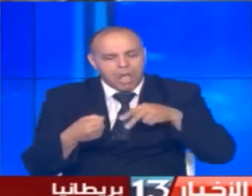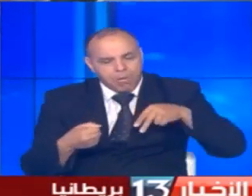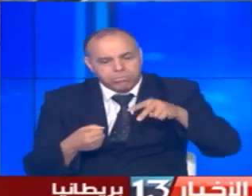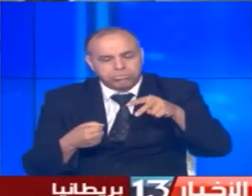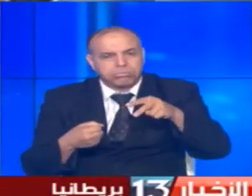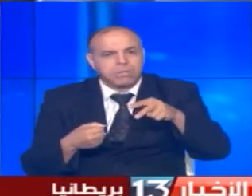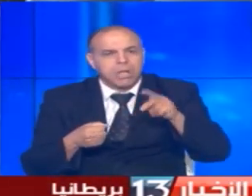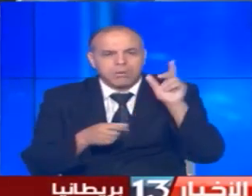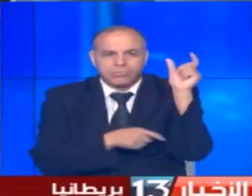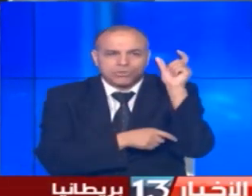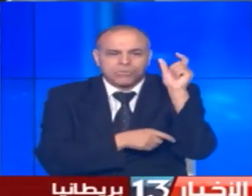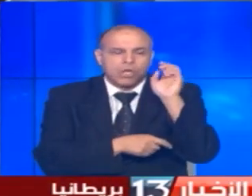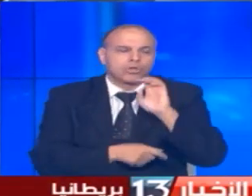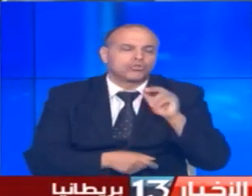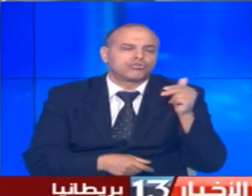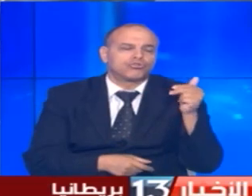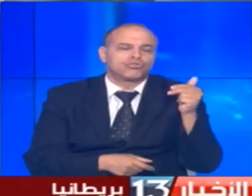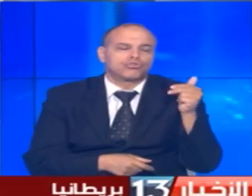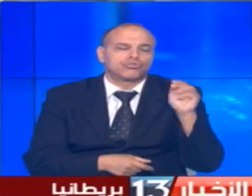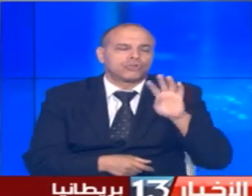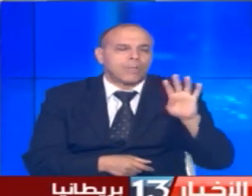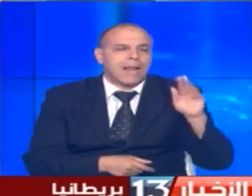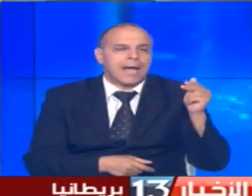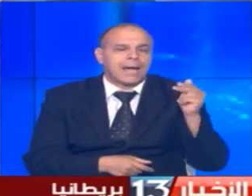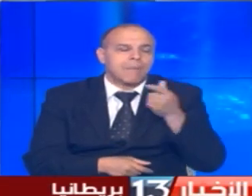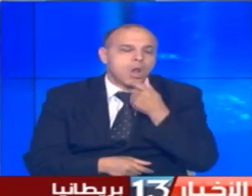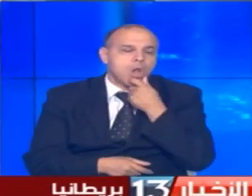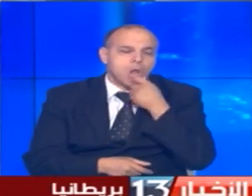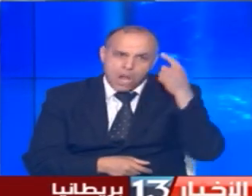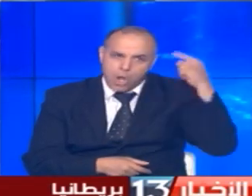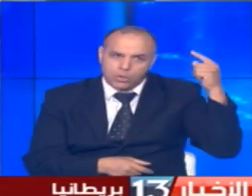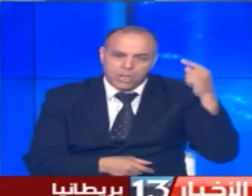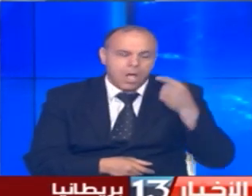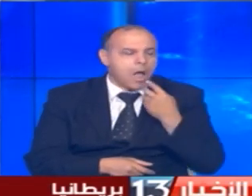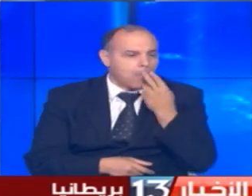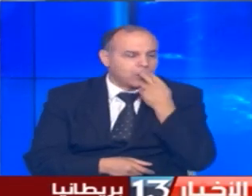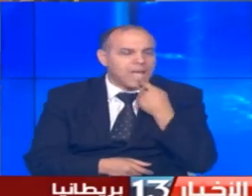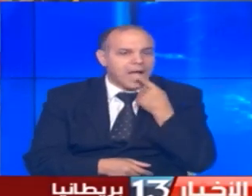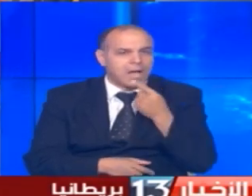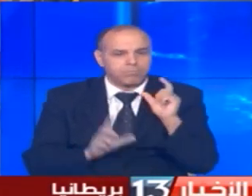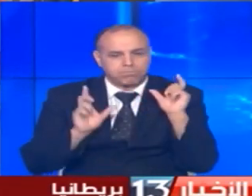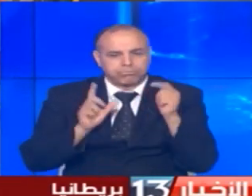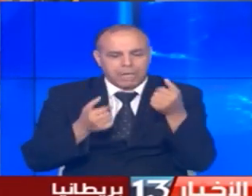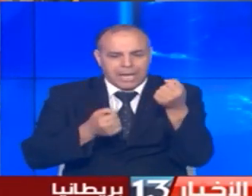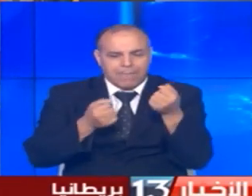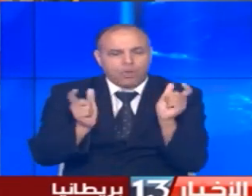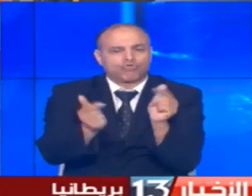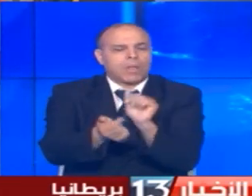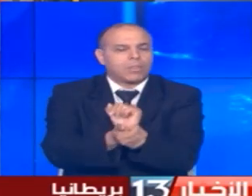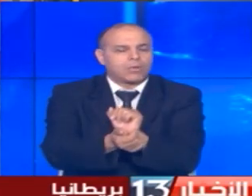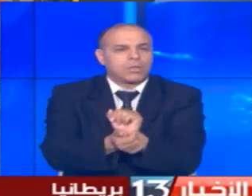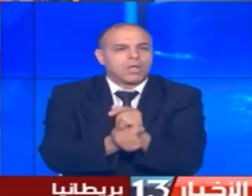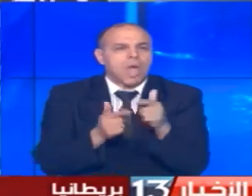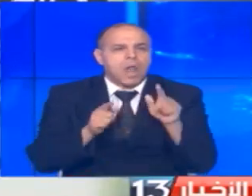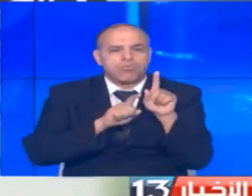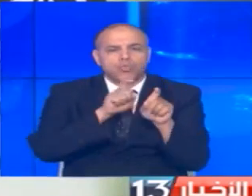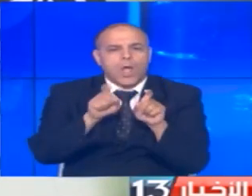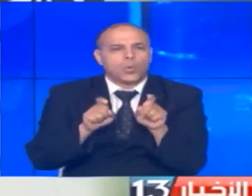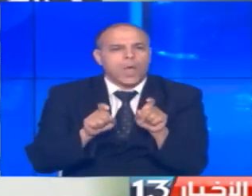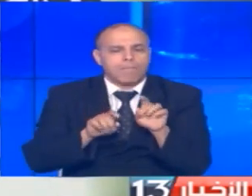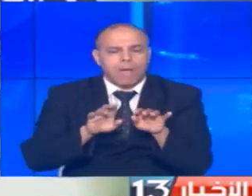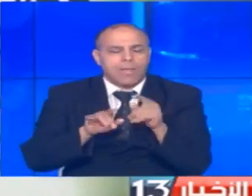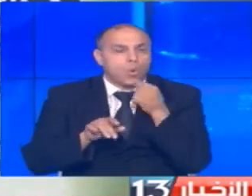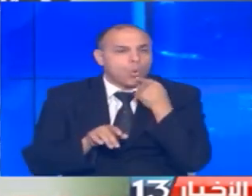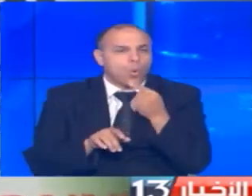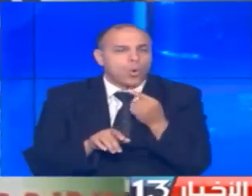أمام مسجد شمال غرب لندن. وأضافت الشرطة البريطانية أنه تم إيقاف السائق بالإضافة إلى فتح تحقيق